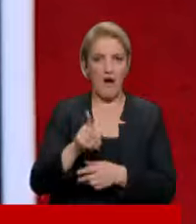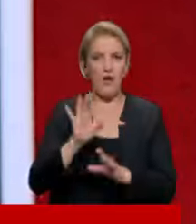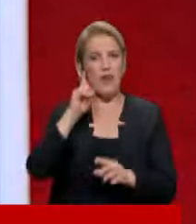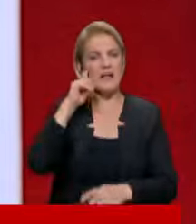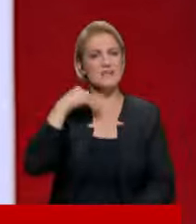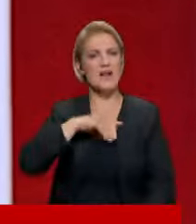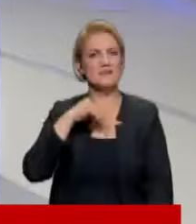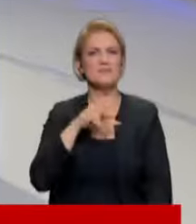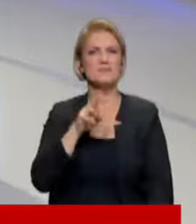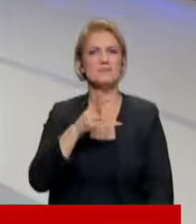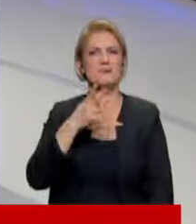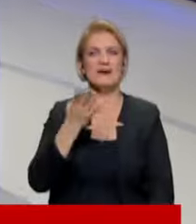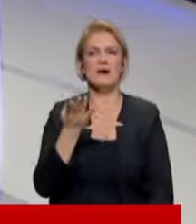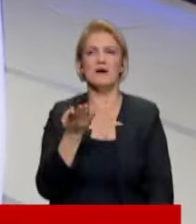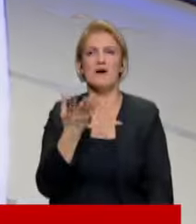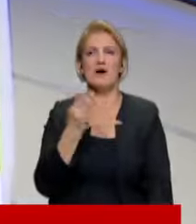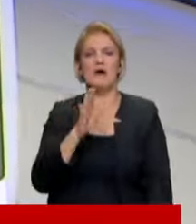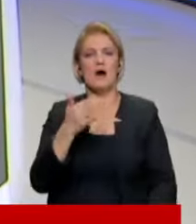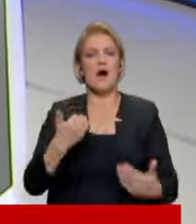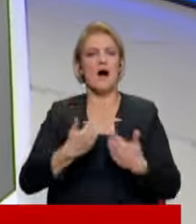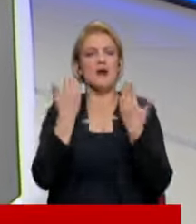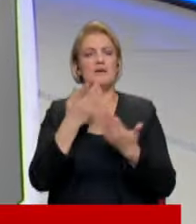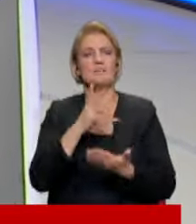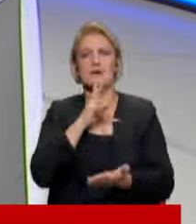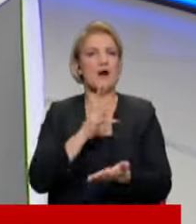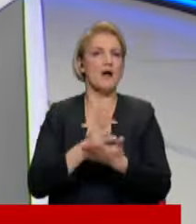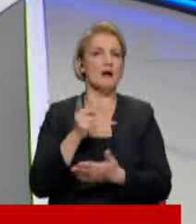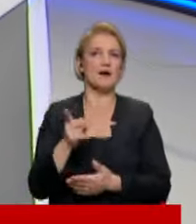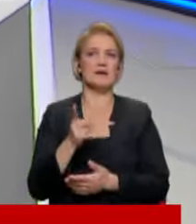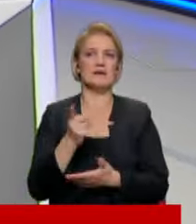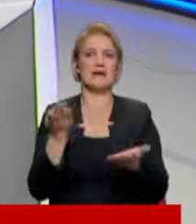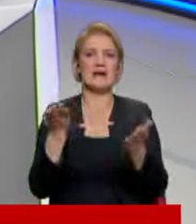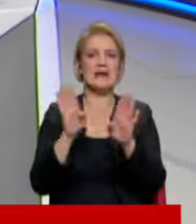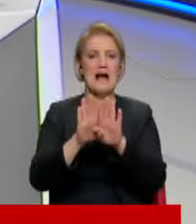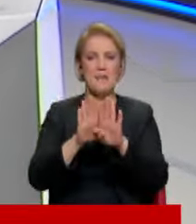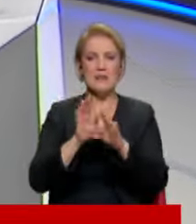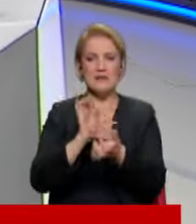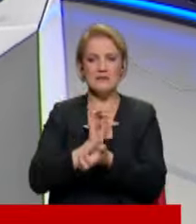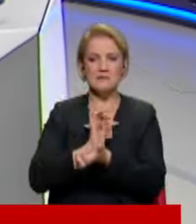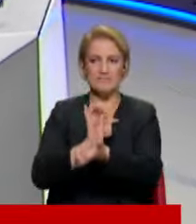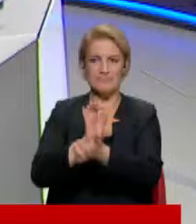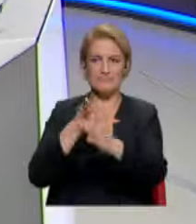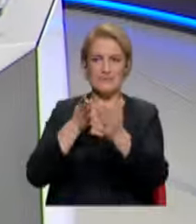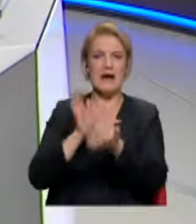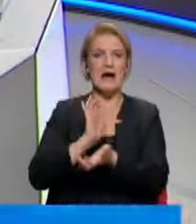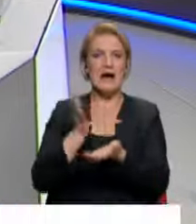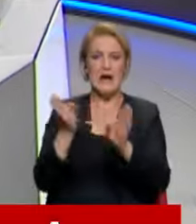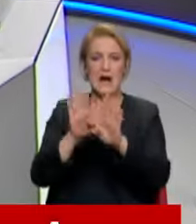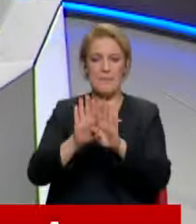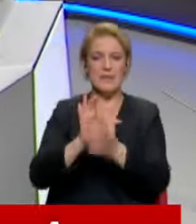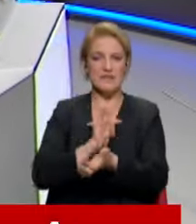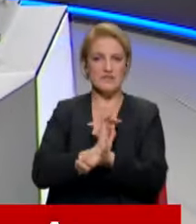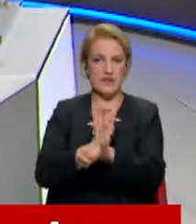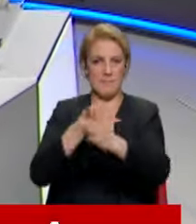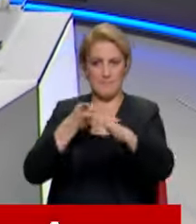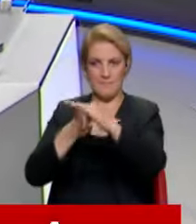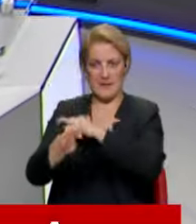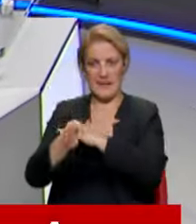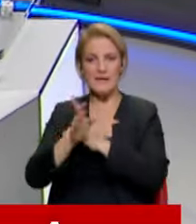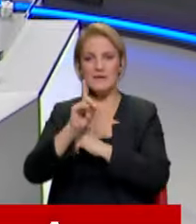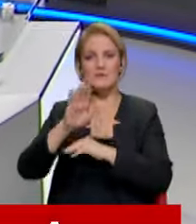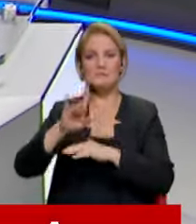zannettiğimiz gibi infaz edilmiyor veya hakimin verdiği infazlar kapalıya girdikten sonra biz de kapalı cezaevine girdikten sonra